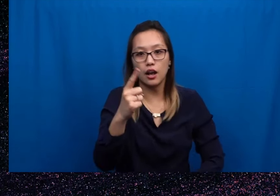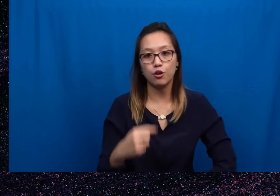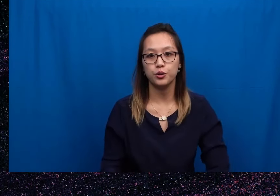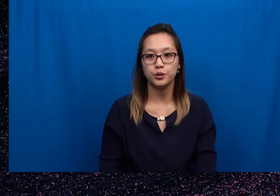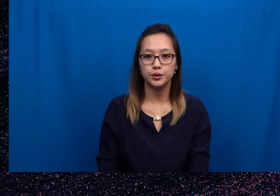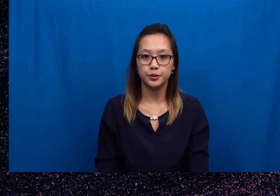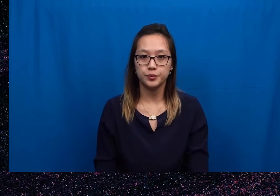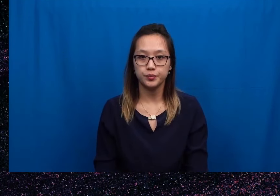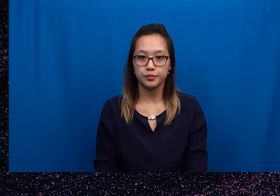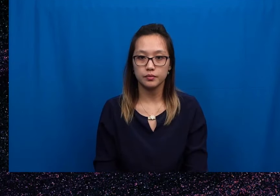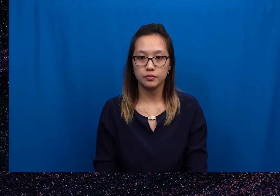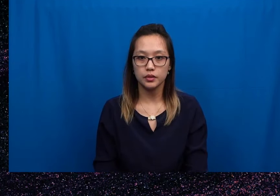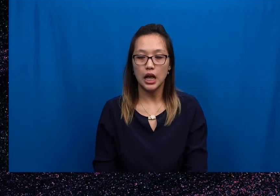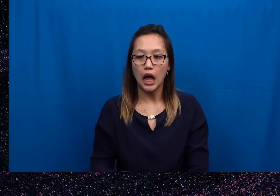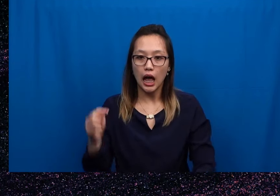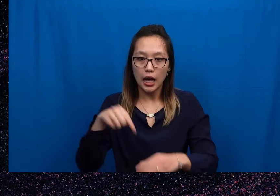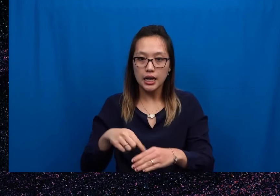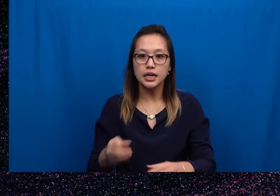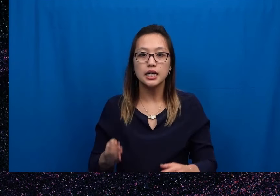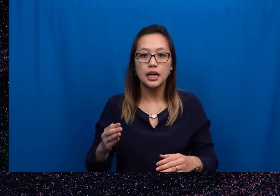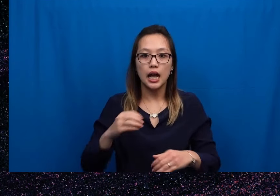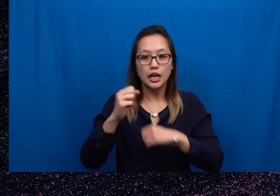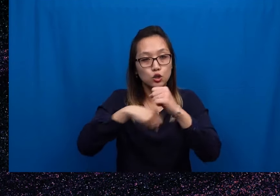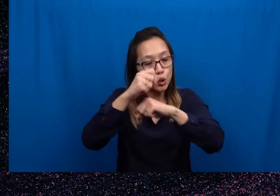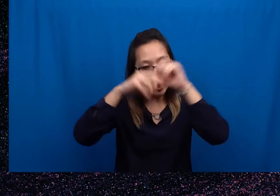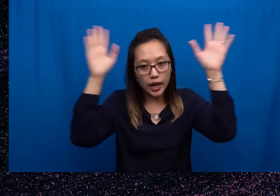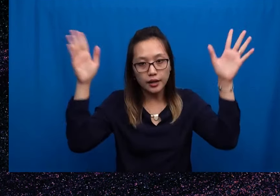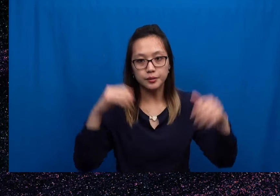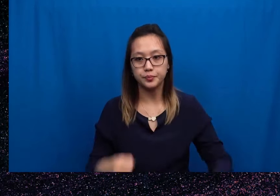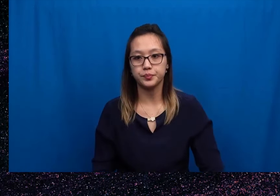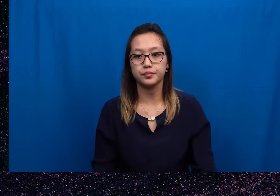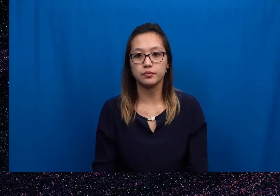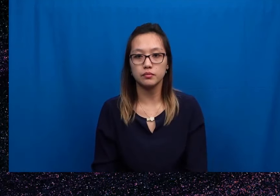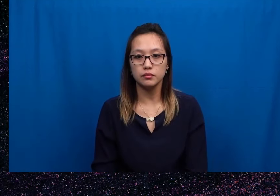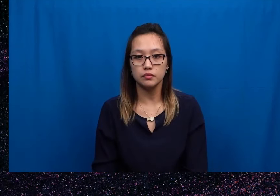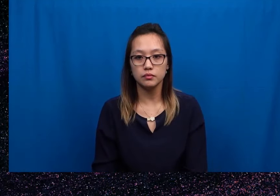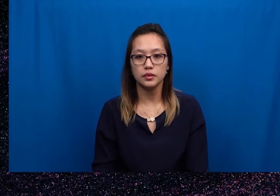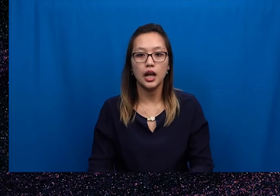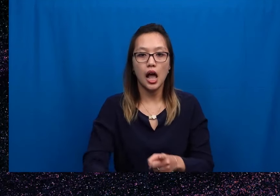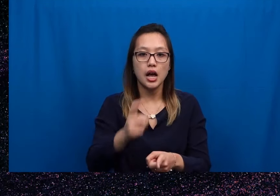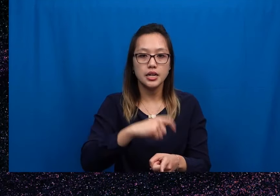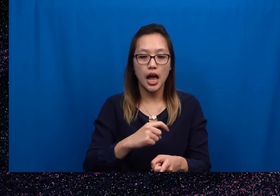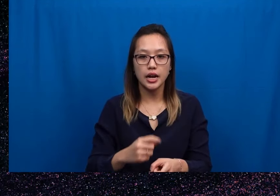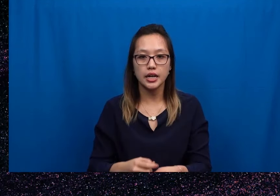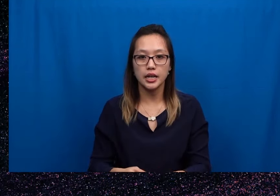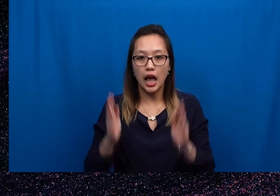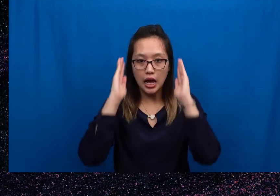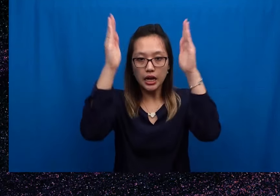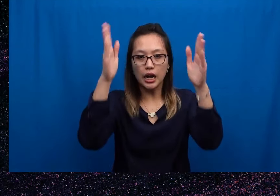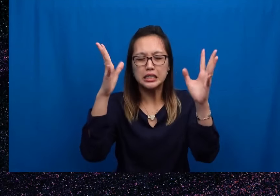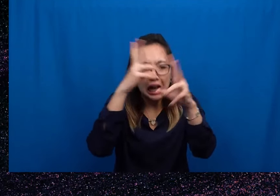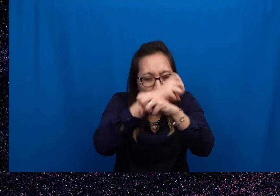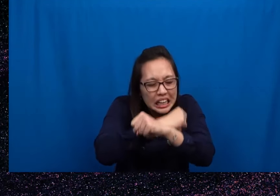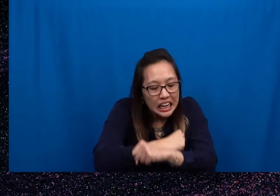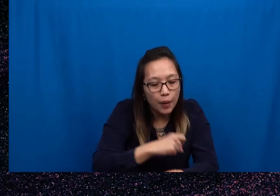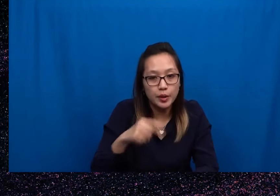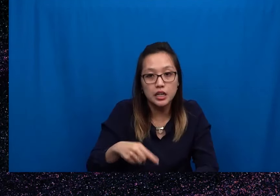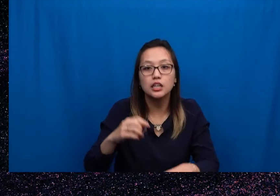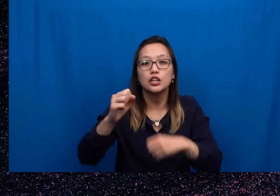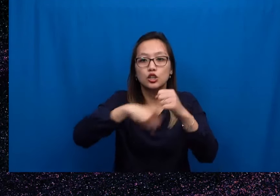namanya kerajaan terang. Engkau dipindahkan dari kegelapan, kerajaan gelap, dan dipindahkan kepada kerajaan terang,